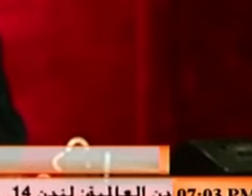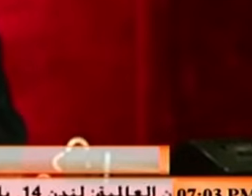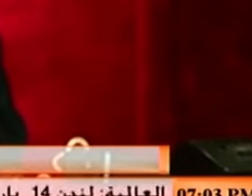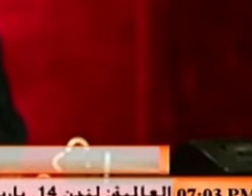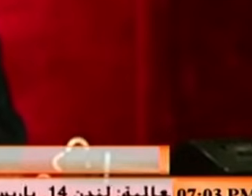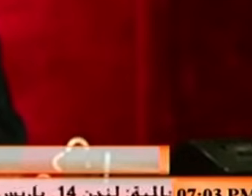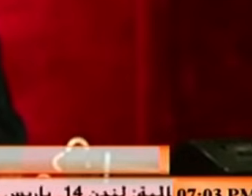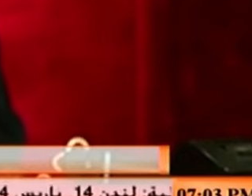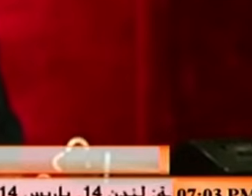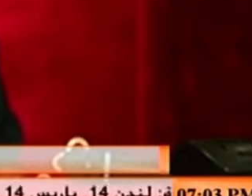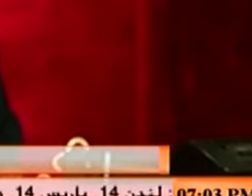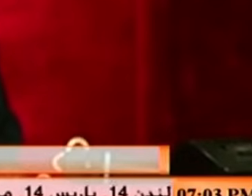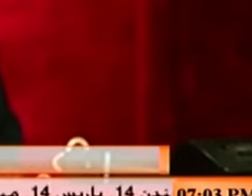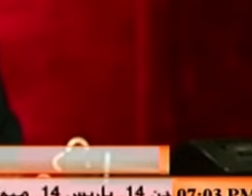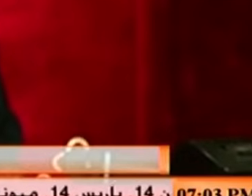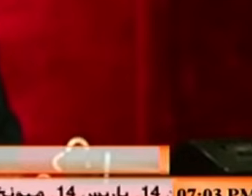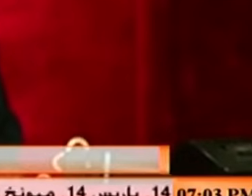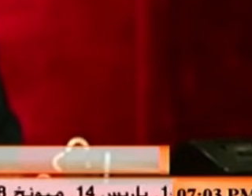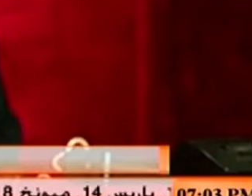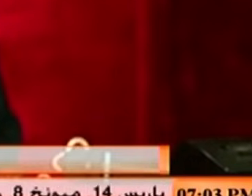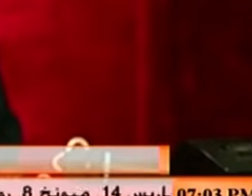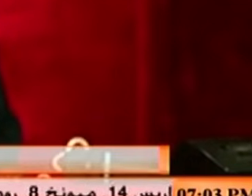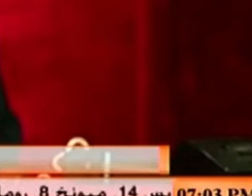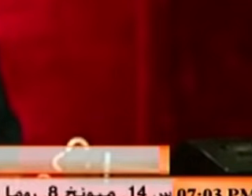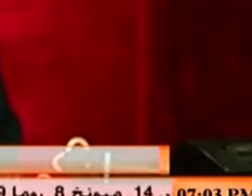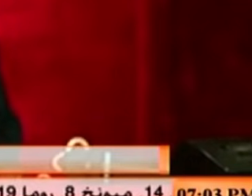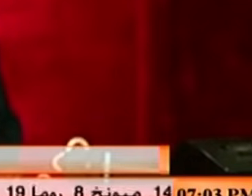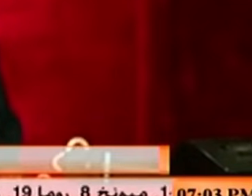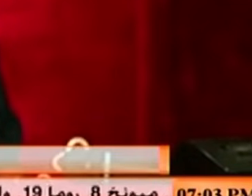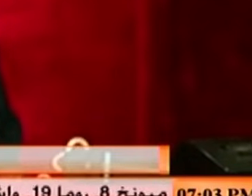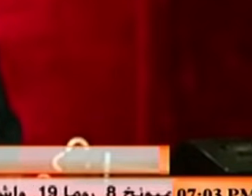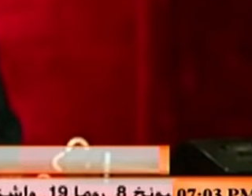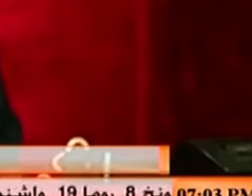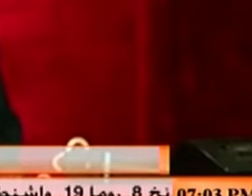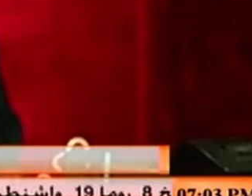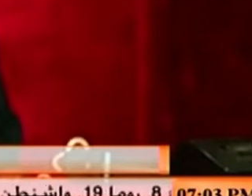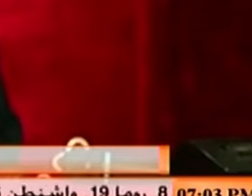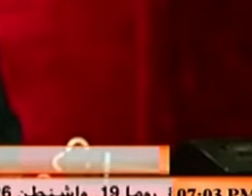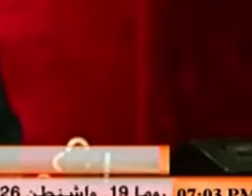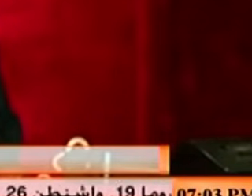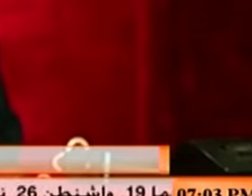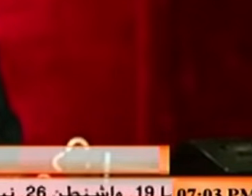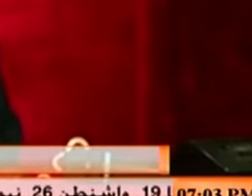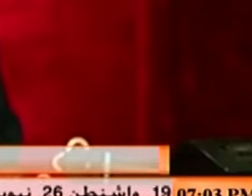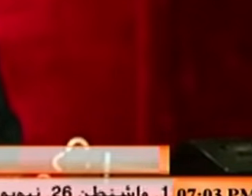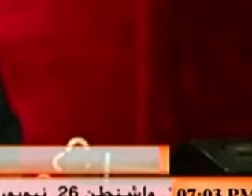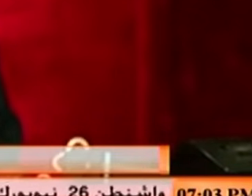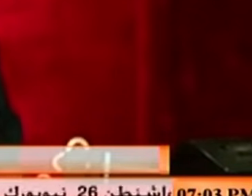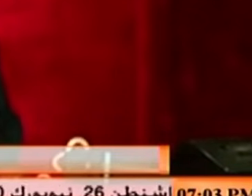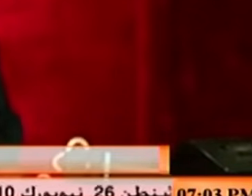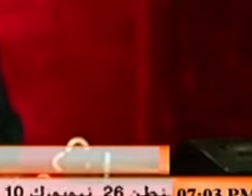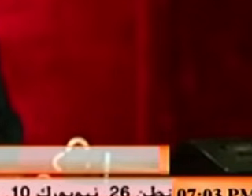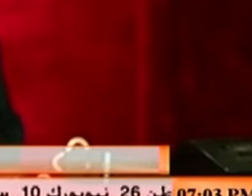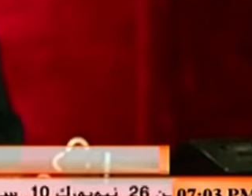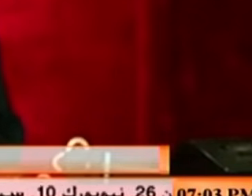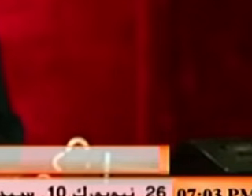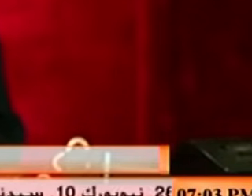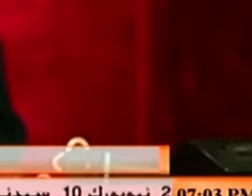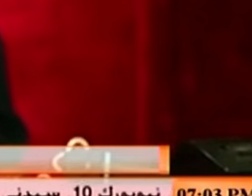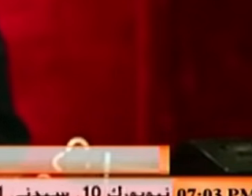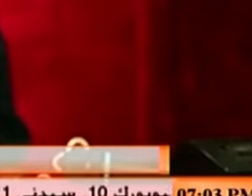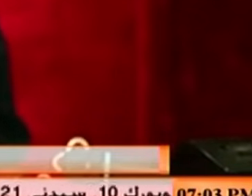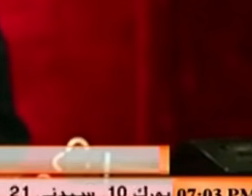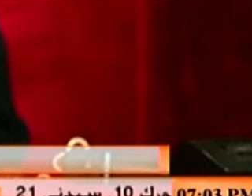يعاندون هو وفرح كل الجمع بجميع الاعمال المجيده الكائنه منه والمجد